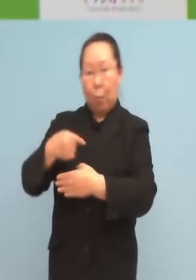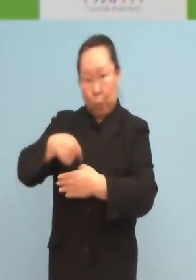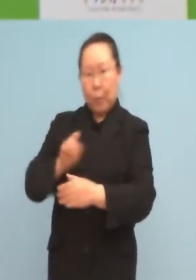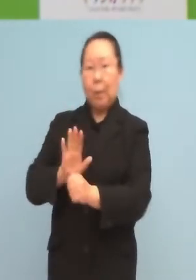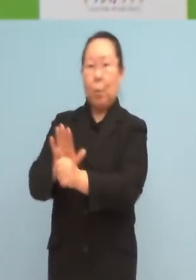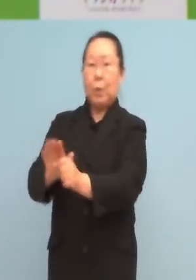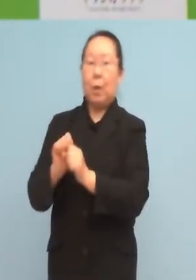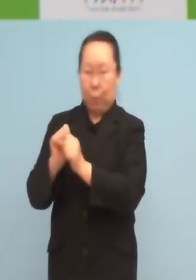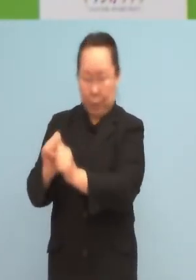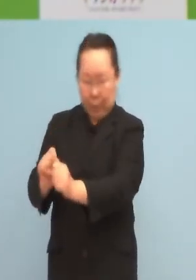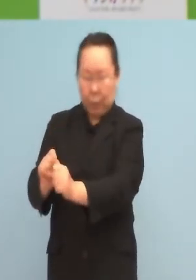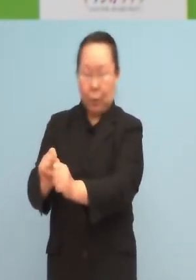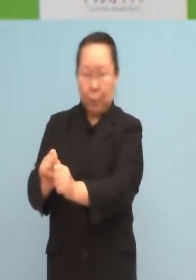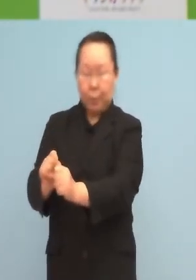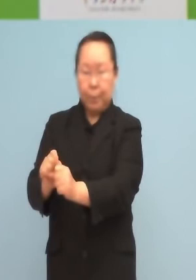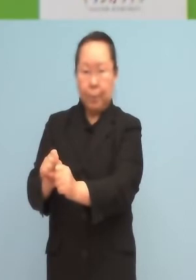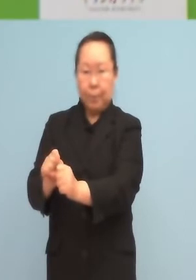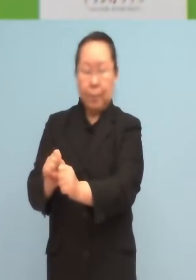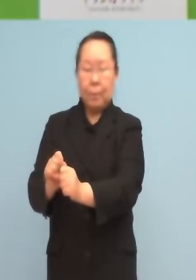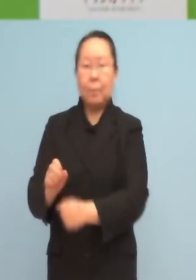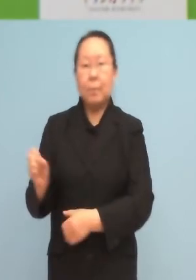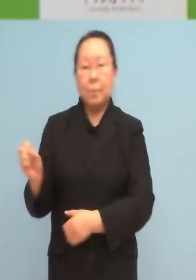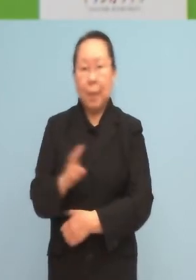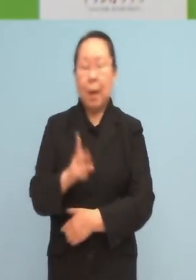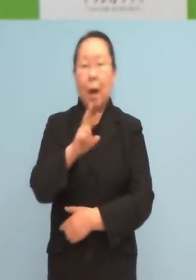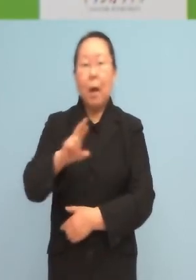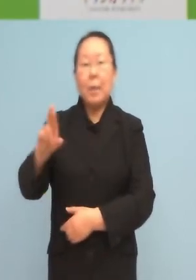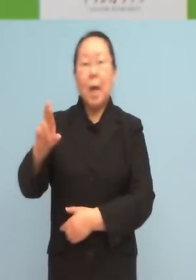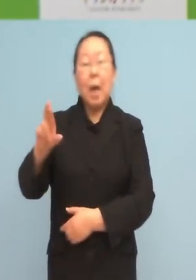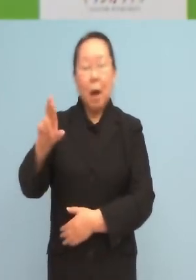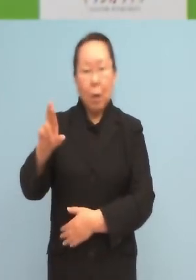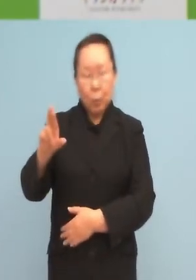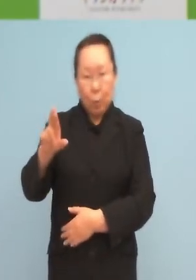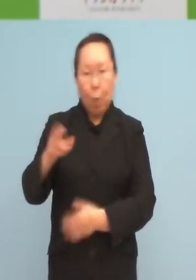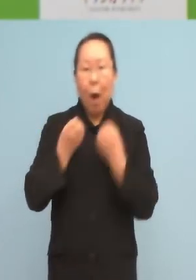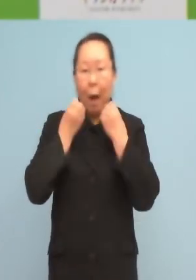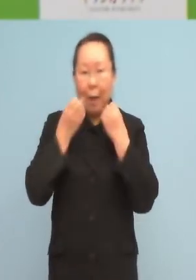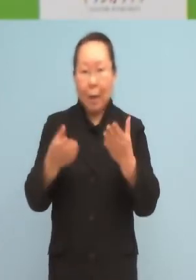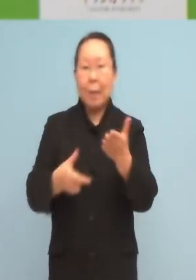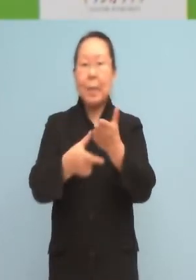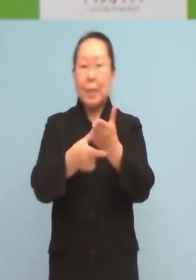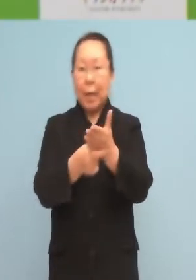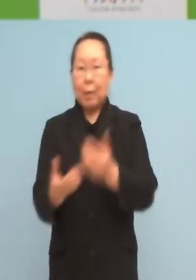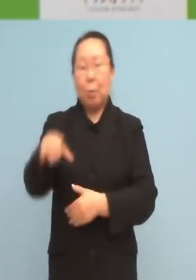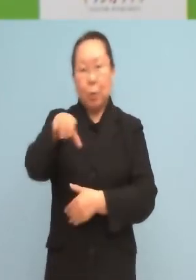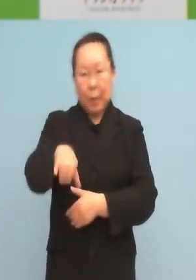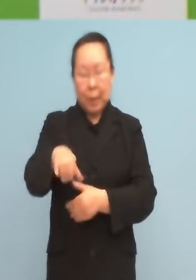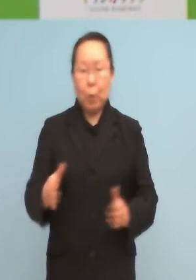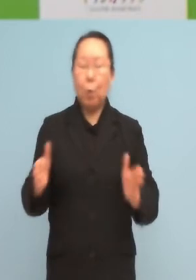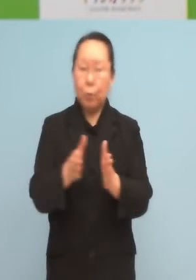ものであります。それからさらにはやっぱりJR のね、まあ、新駅の設置を含め